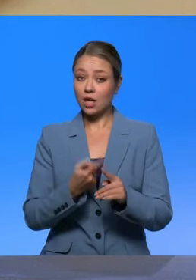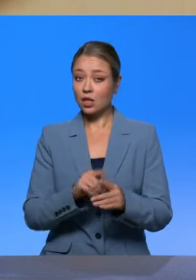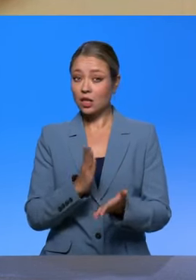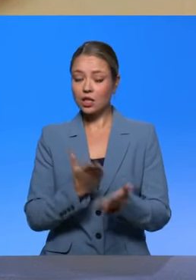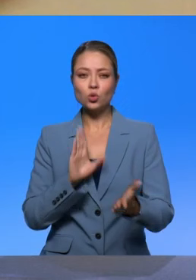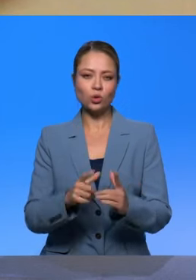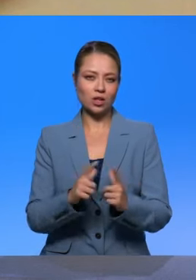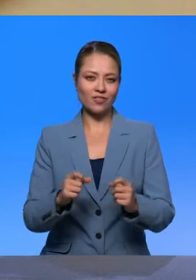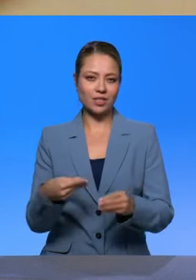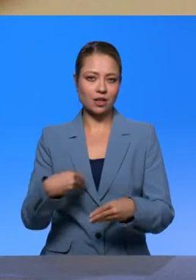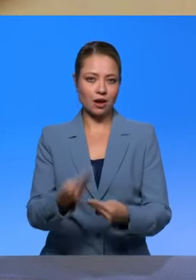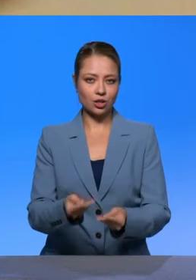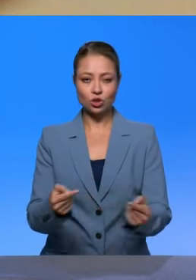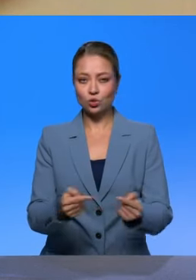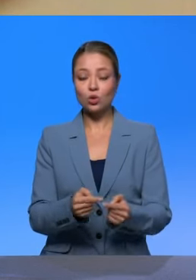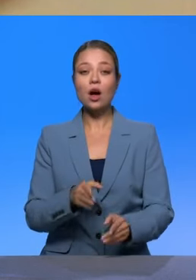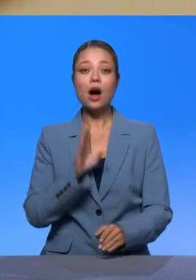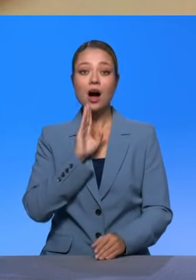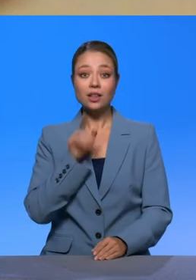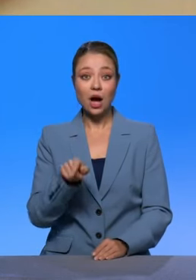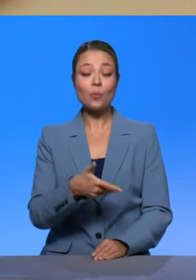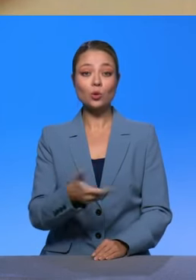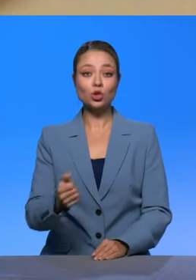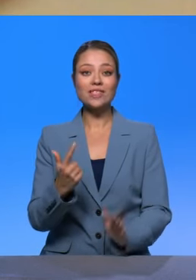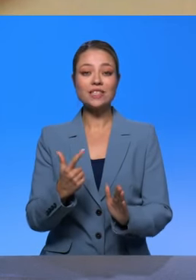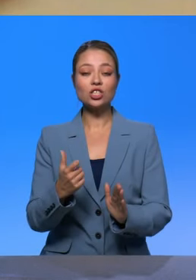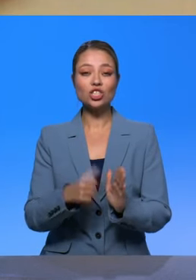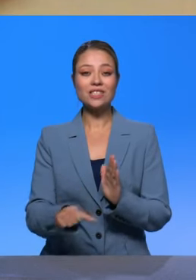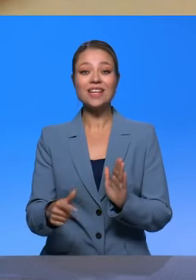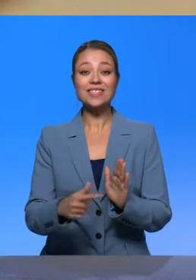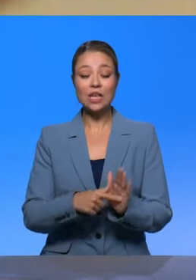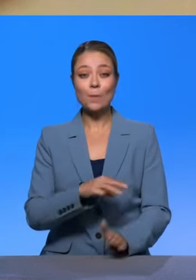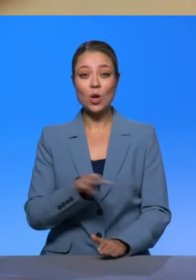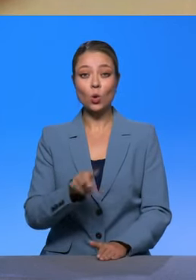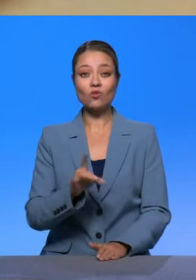точно. Она получила от москвички 67 миллионов рублей.